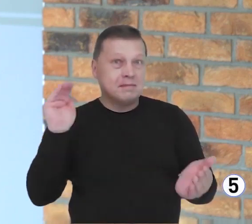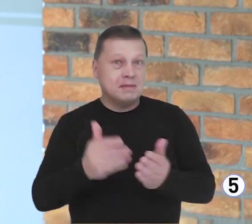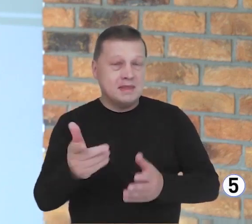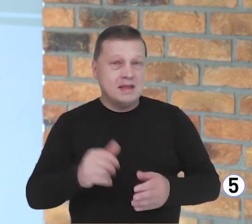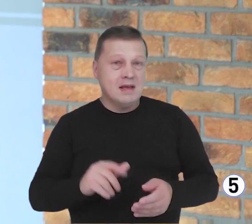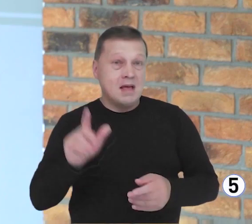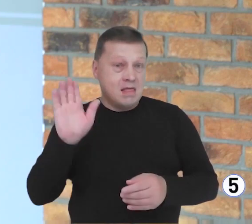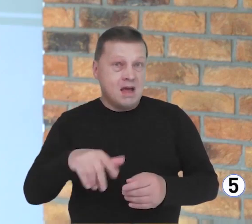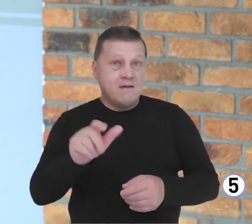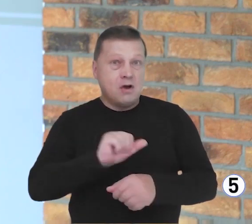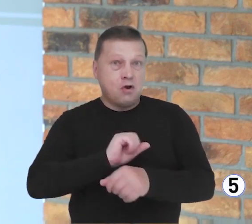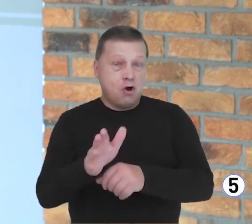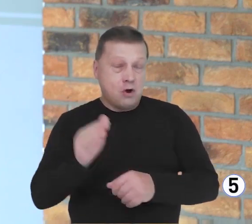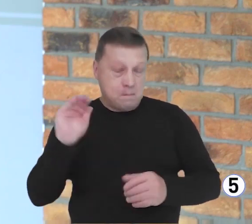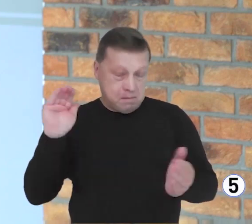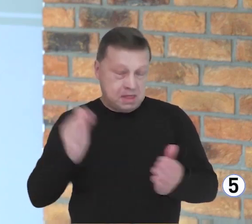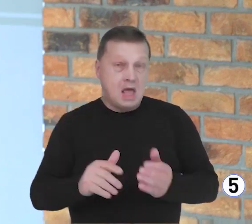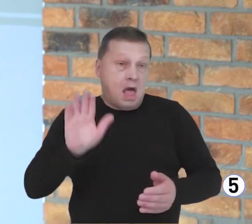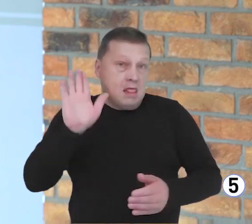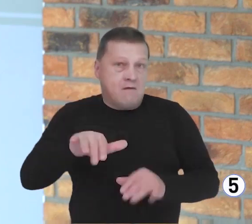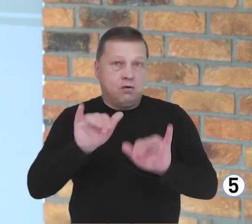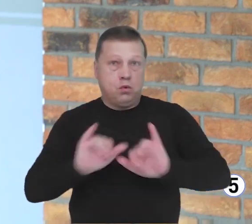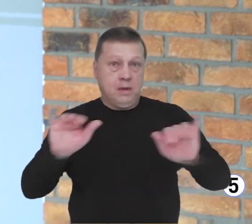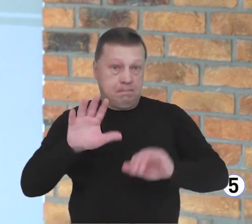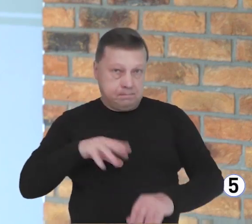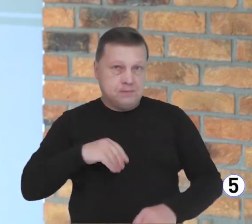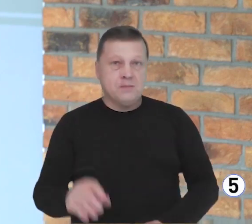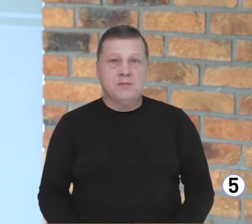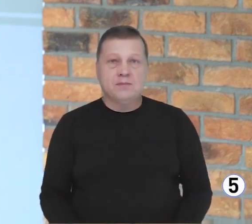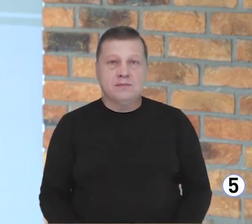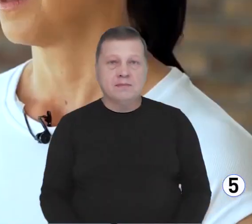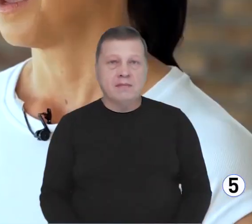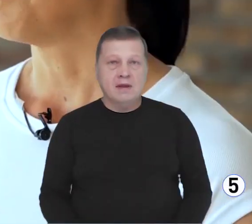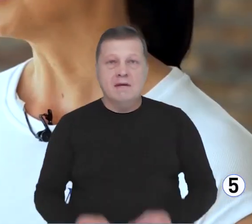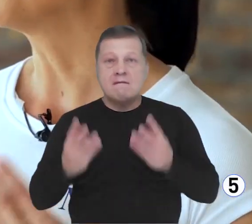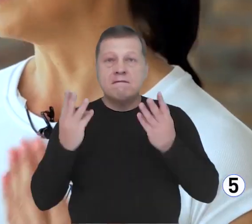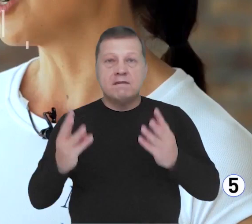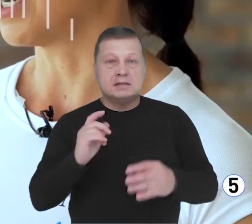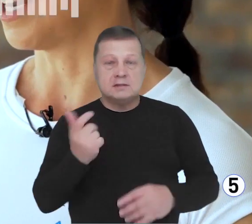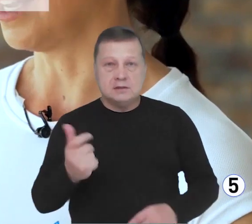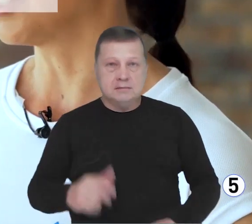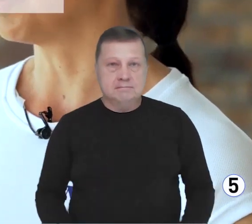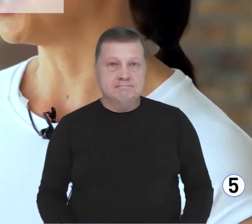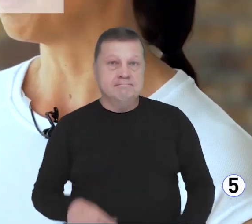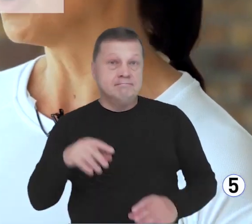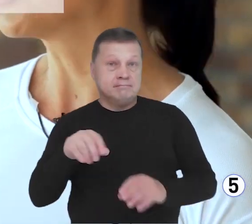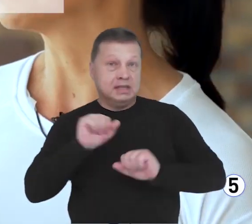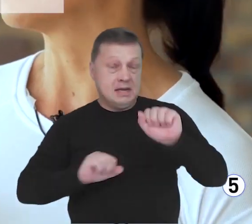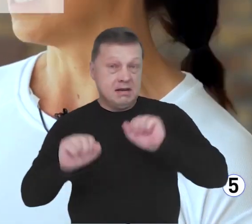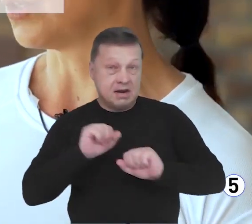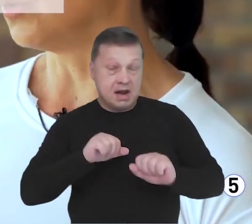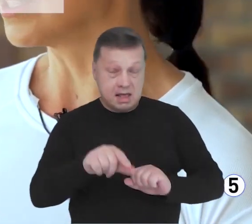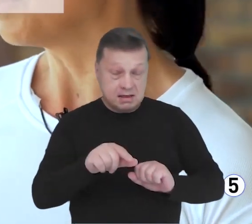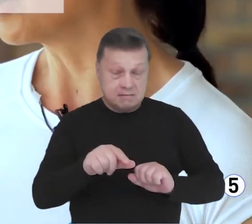idzie, złagodzić przebieg COVID albo w ogóle uniknąć tej choroby. Bardzo ważne jest, żebyście